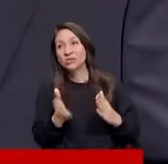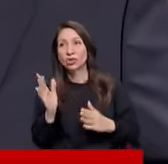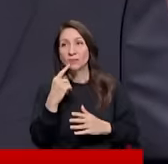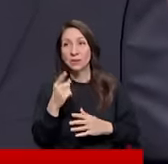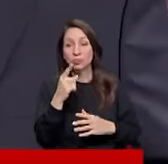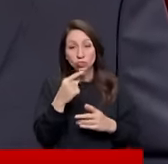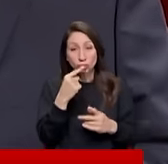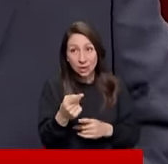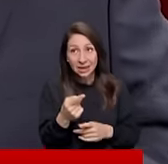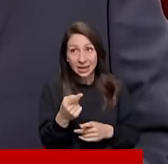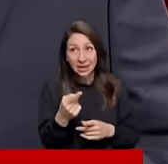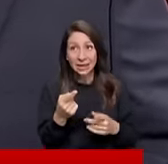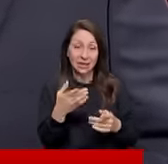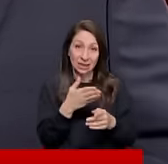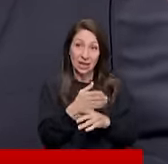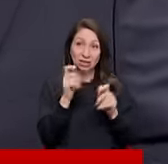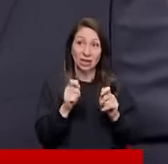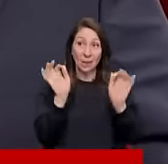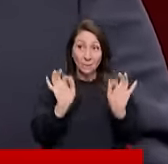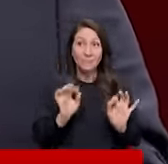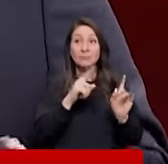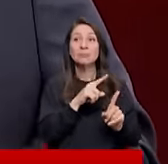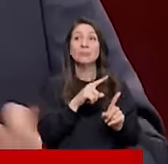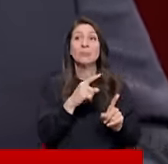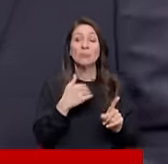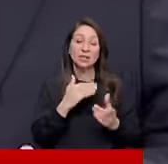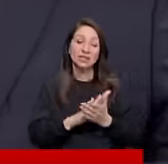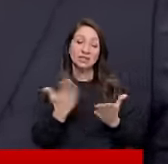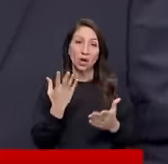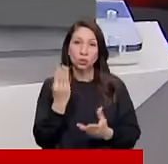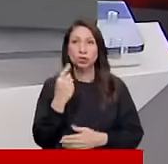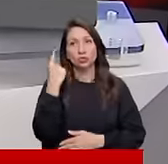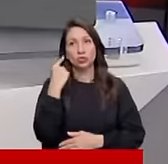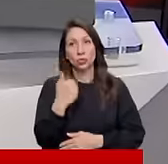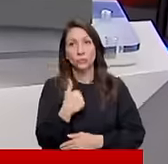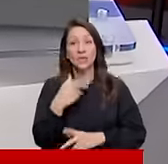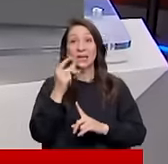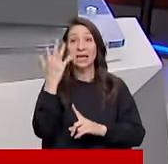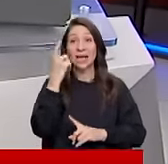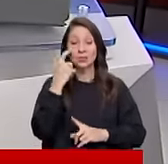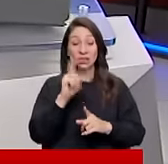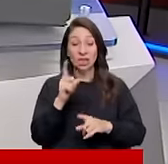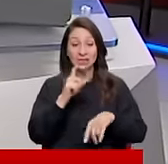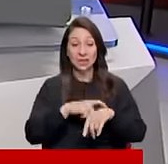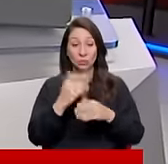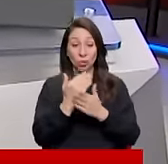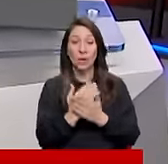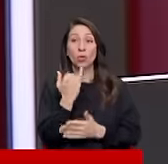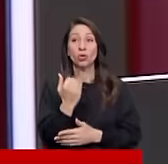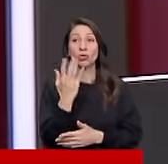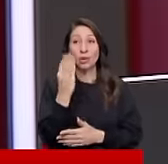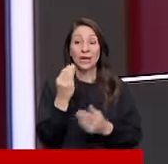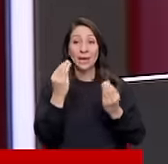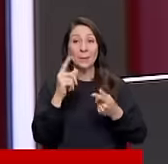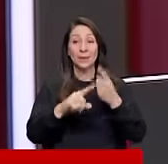Bu söylediklerini gerçekleştirirse ben istifa edeceğini düşünüyorum. İlker Karagöz'de Çalar Saat programına konuk olan